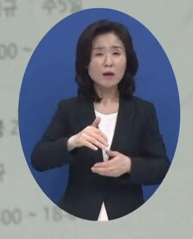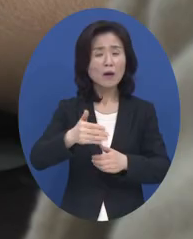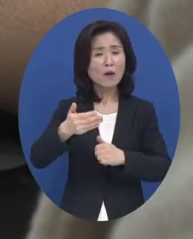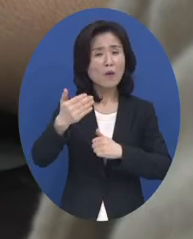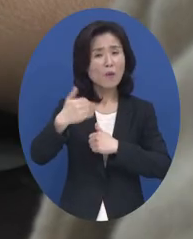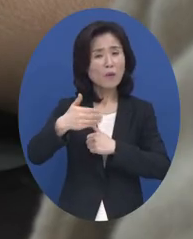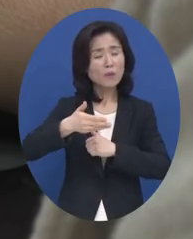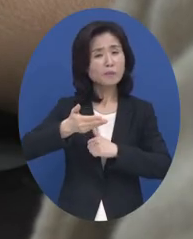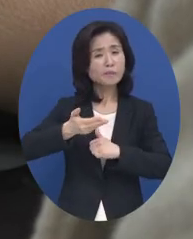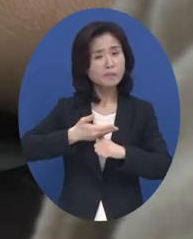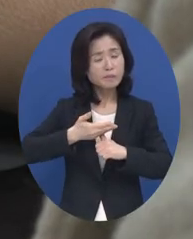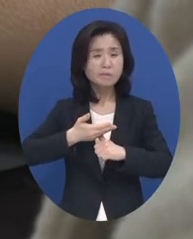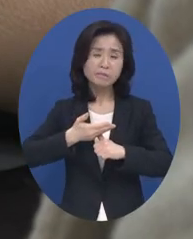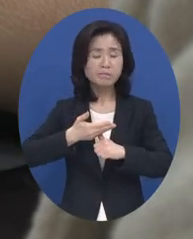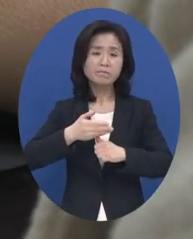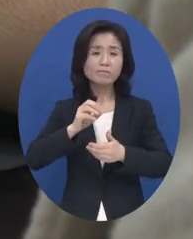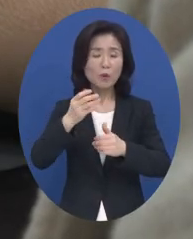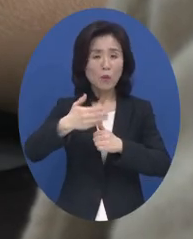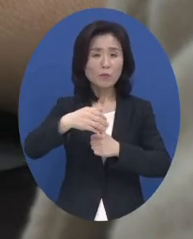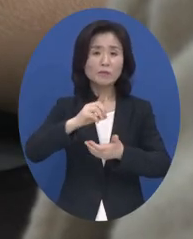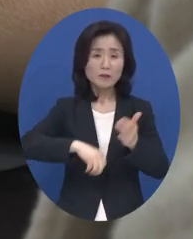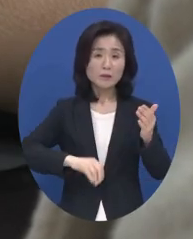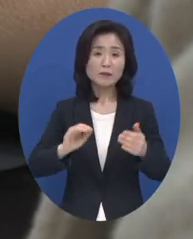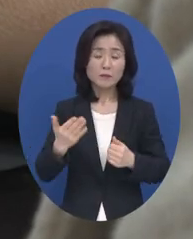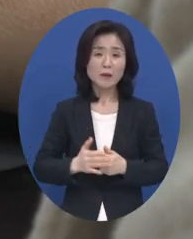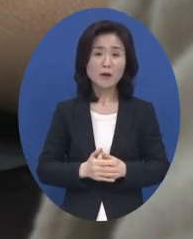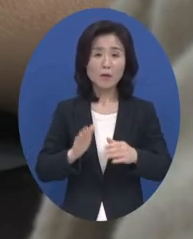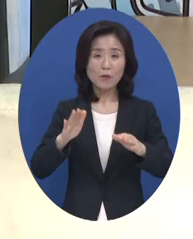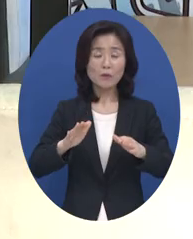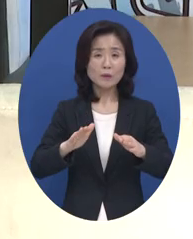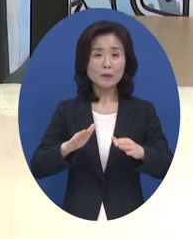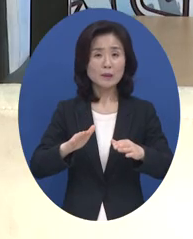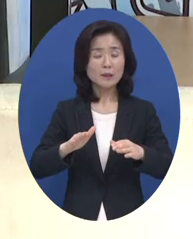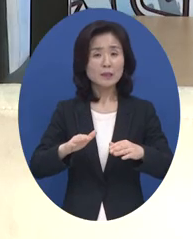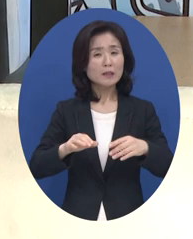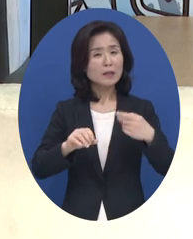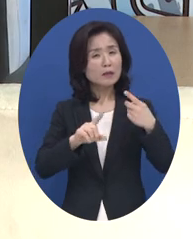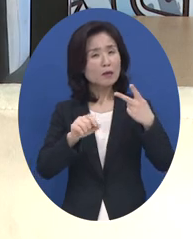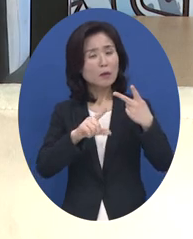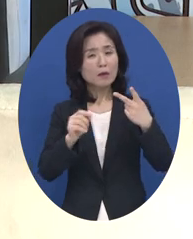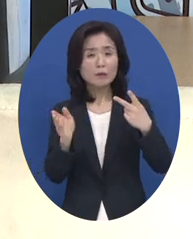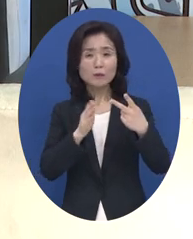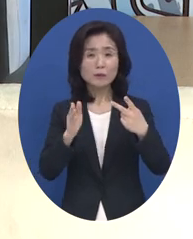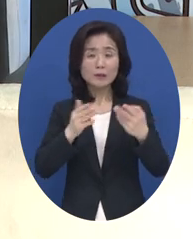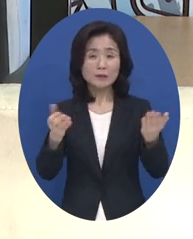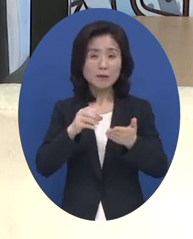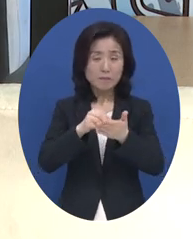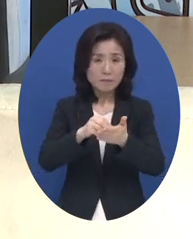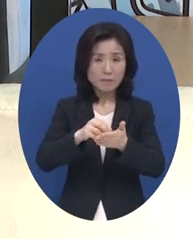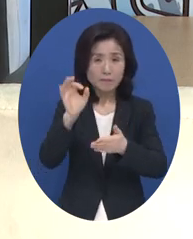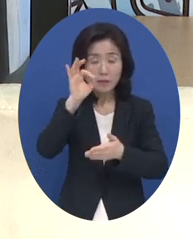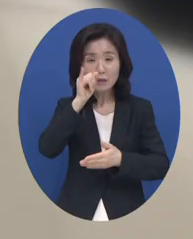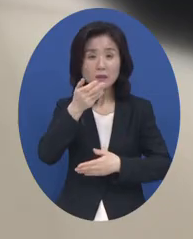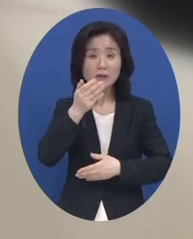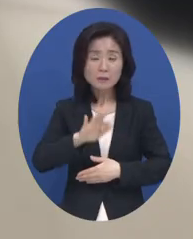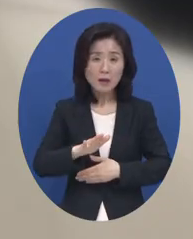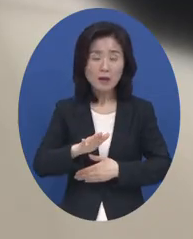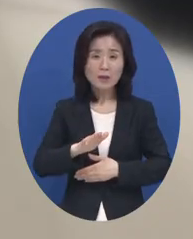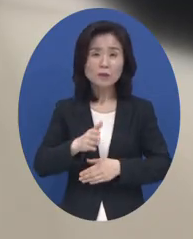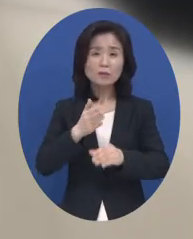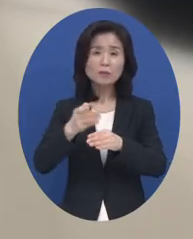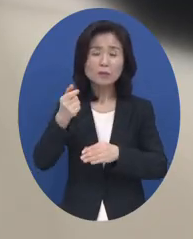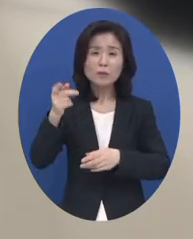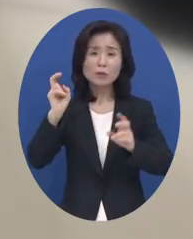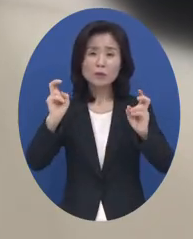피할 수 없었습니다. 올 초부터 취업 시장에 뛰어들었지만 중소기업 입사 경쟁률조차 말